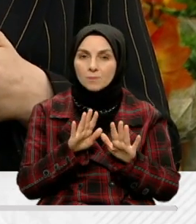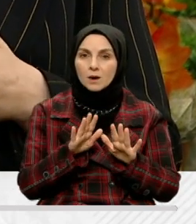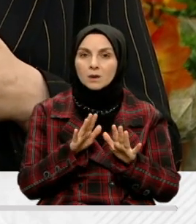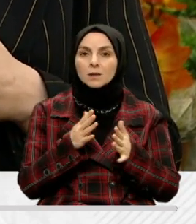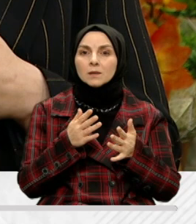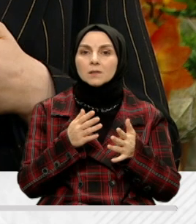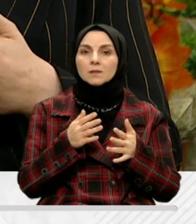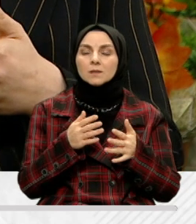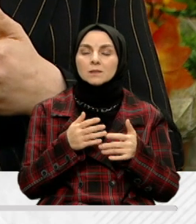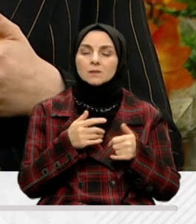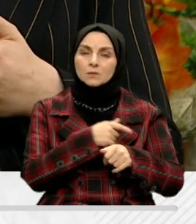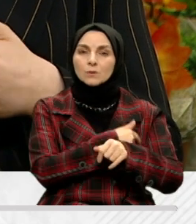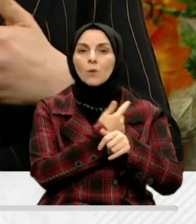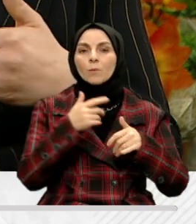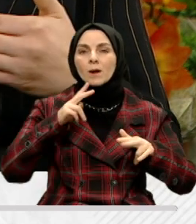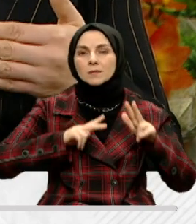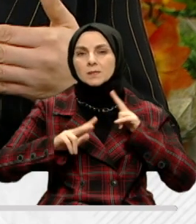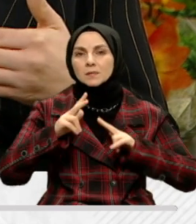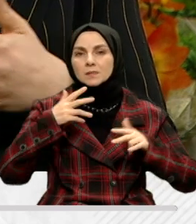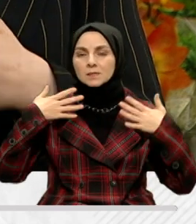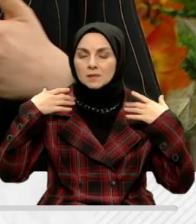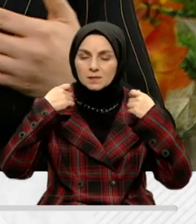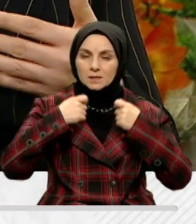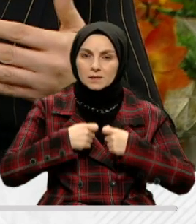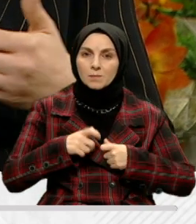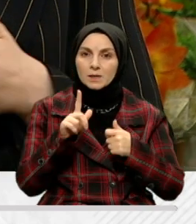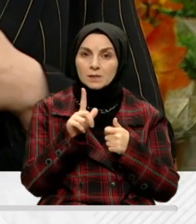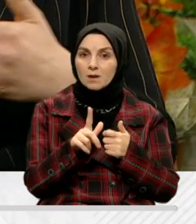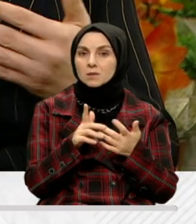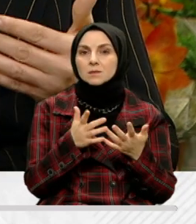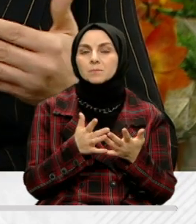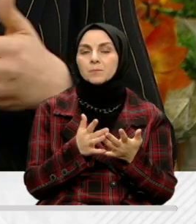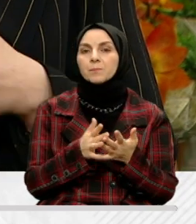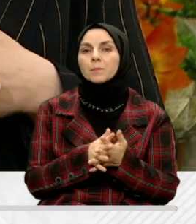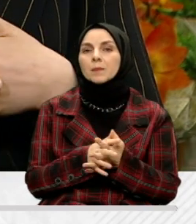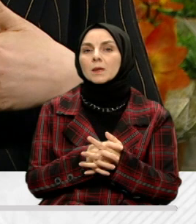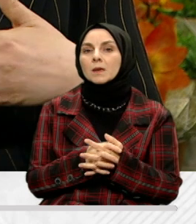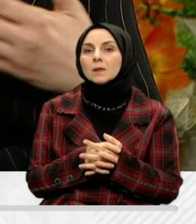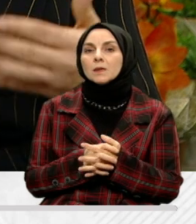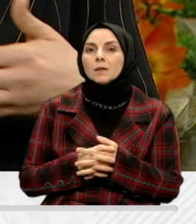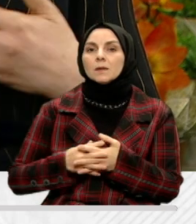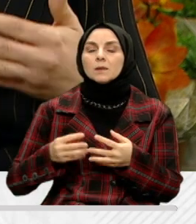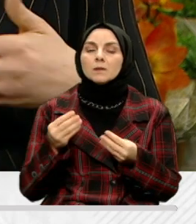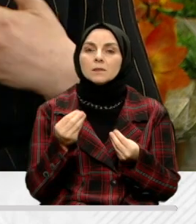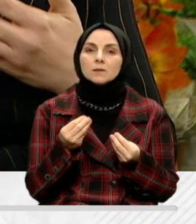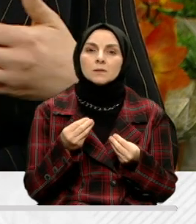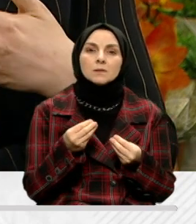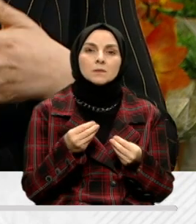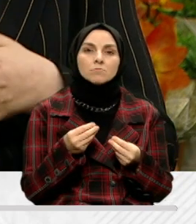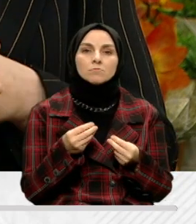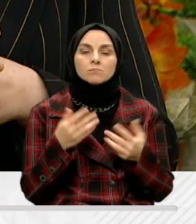demek uyumak demek, dinlenmek demek. Rahatla, gevşe, şekerleme yap, esneyebilirsin. Ortalıklarda atıştırmalık bir